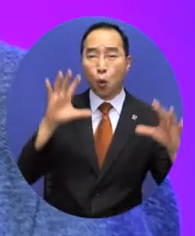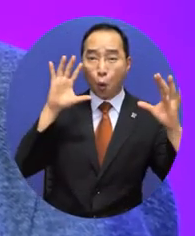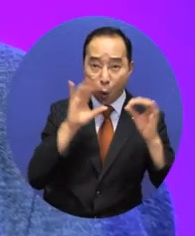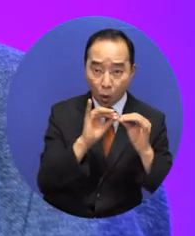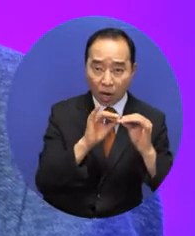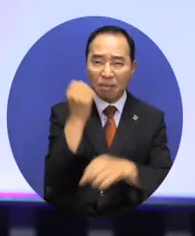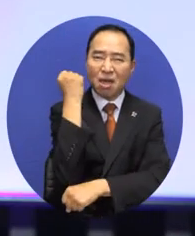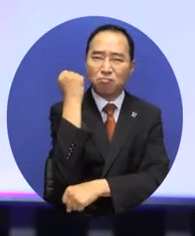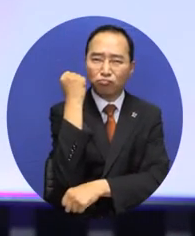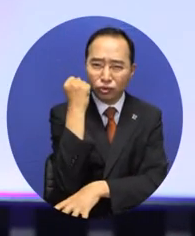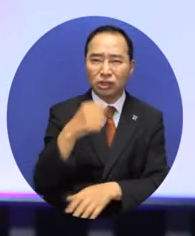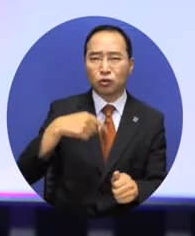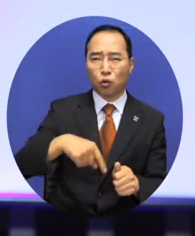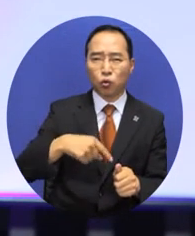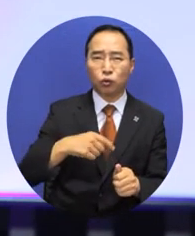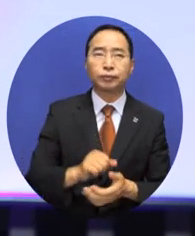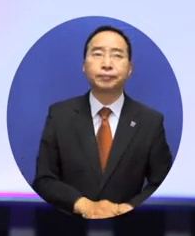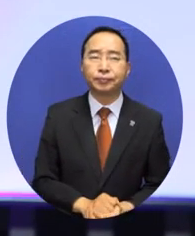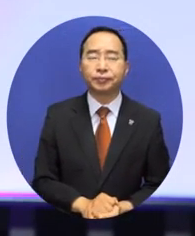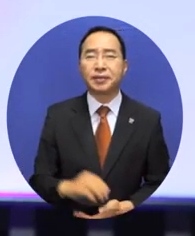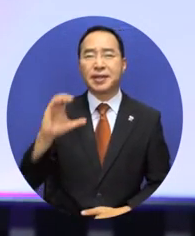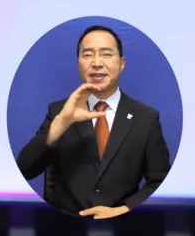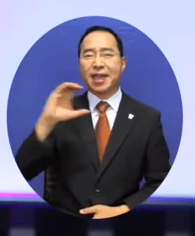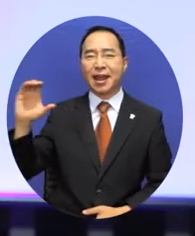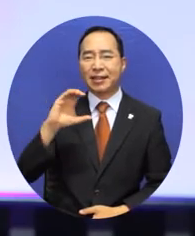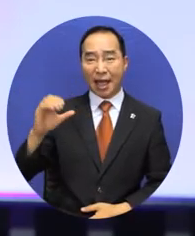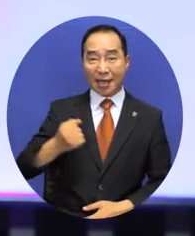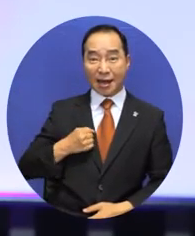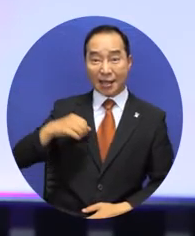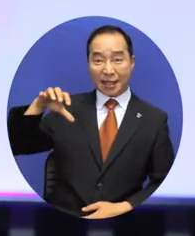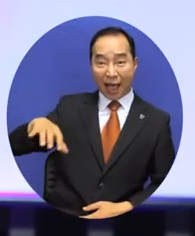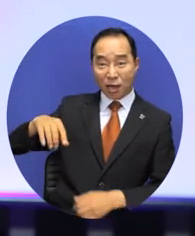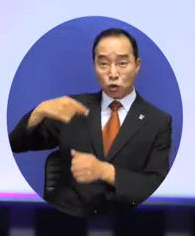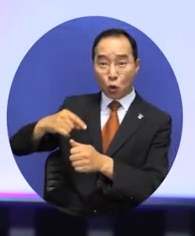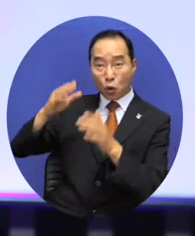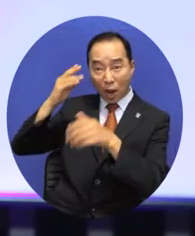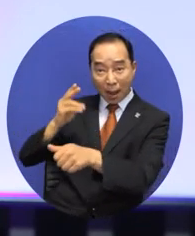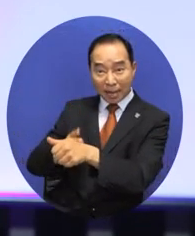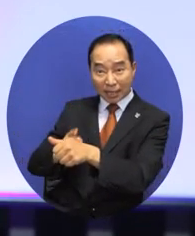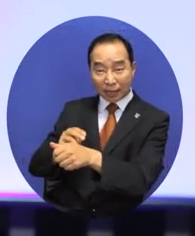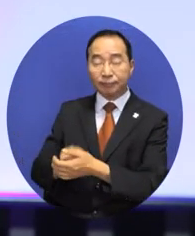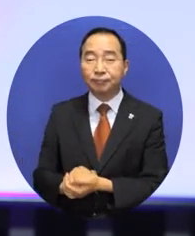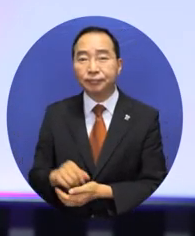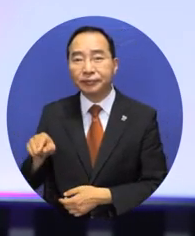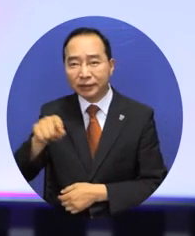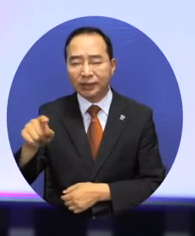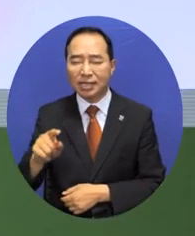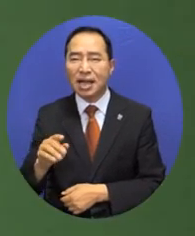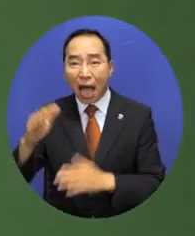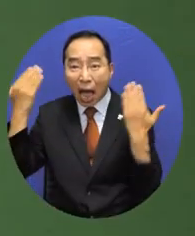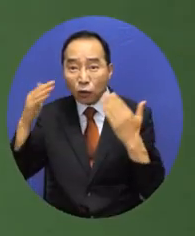교육입니다. 캐나다의 메어리 고든이라는 교육학자가 실제 학교에서 실험을 했습니다.